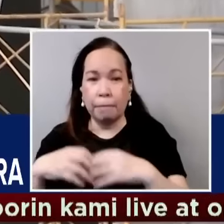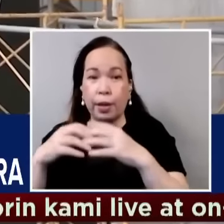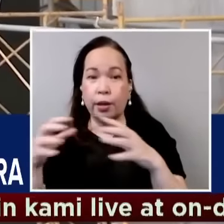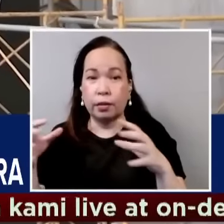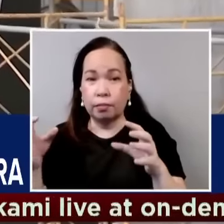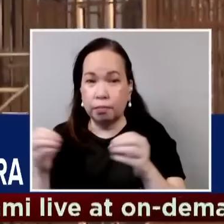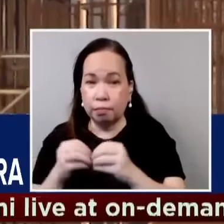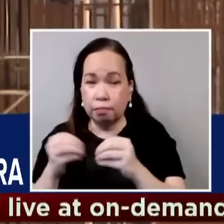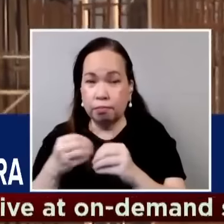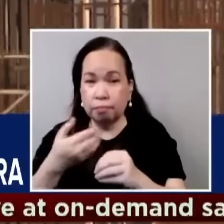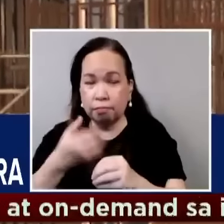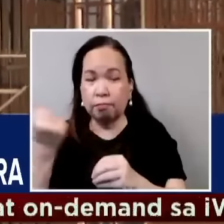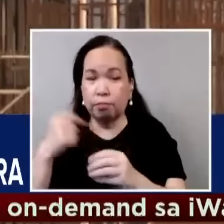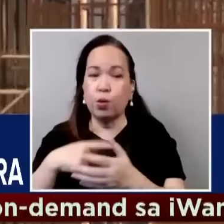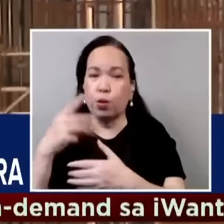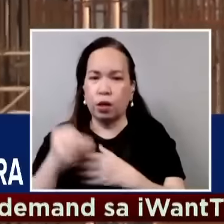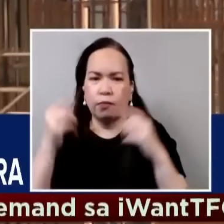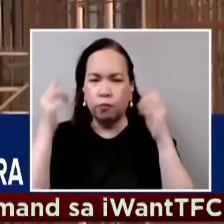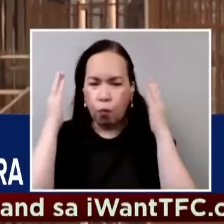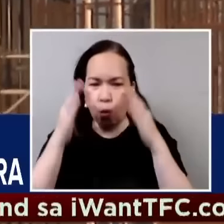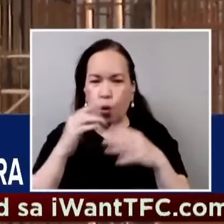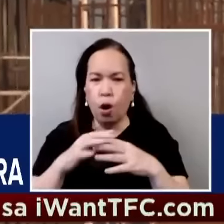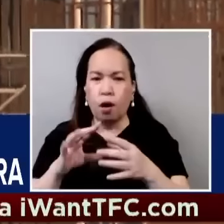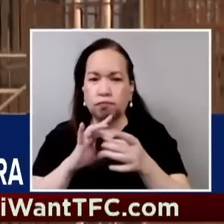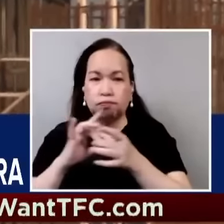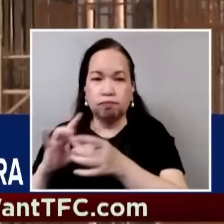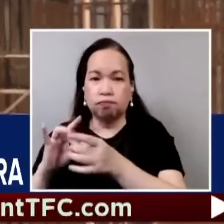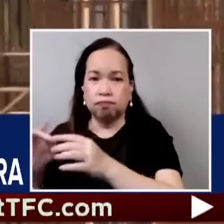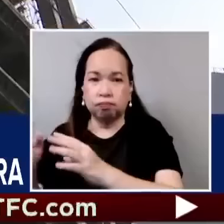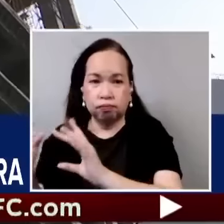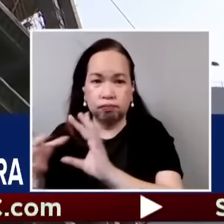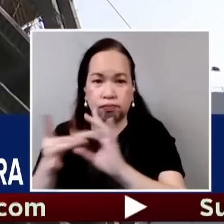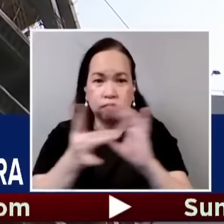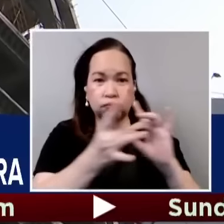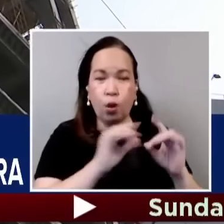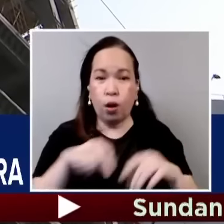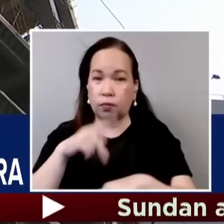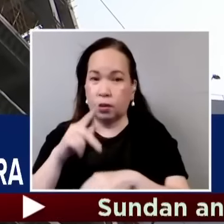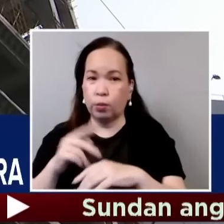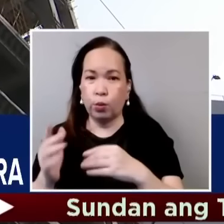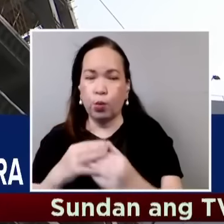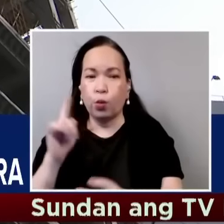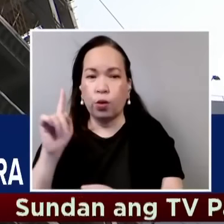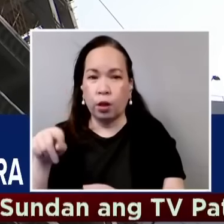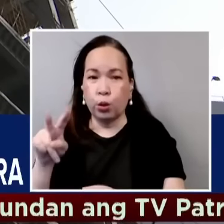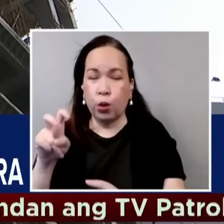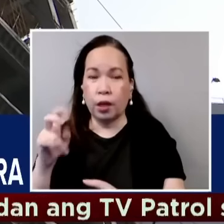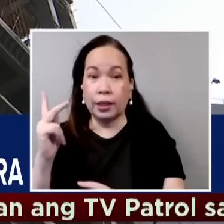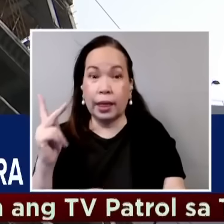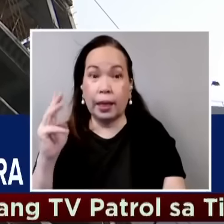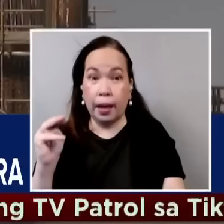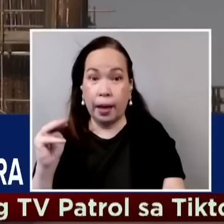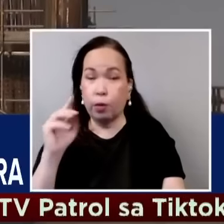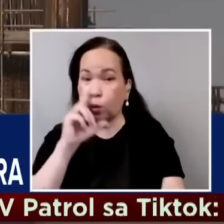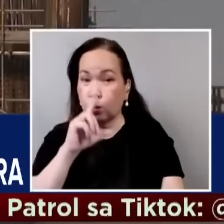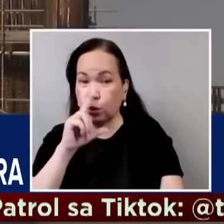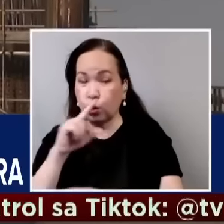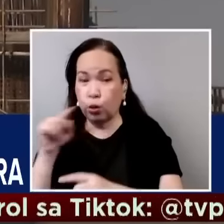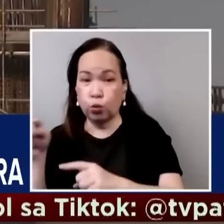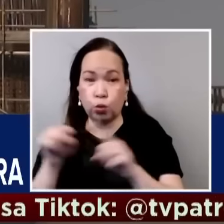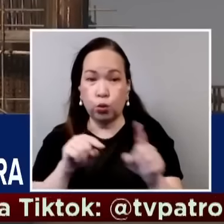80% ay nakatuon sa pagsulong ng physical connectivity ng bansa. Kabilang dito ang 1,200-kilometer na Luzon Spine